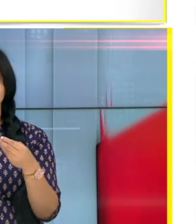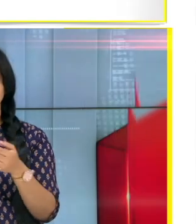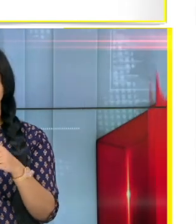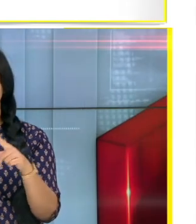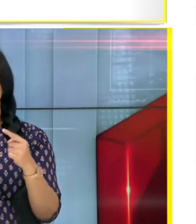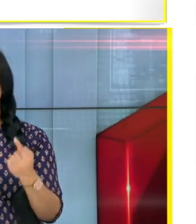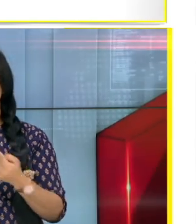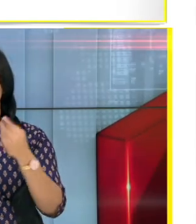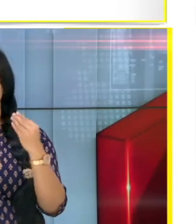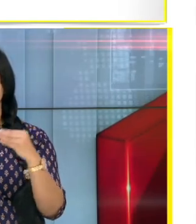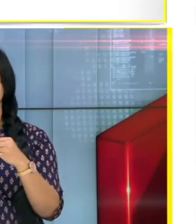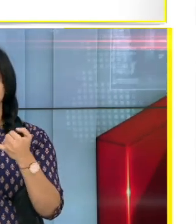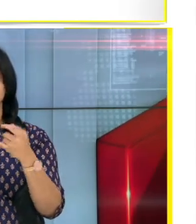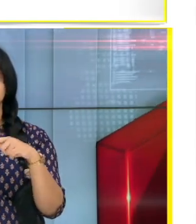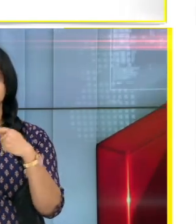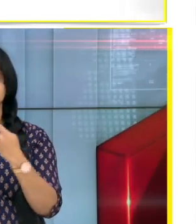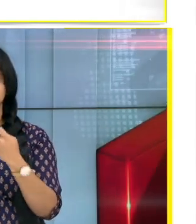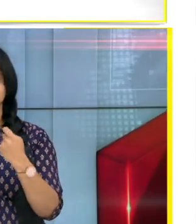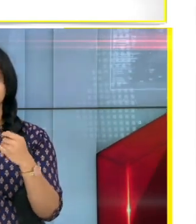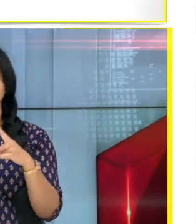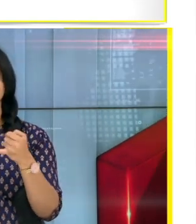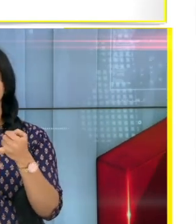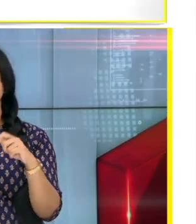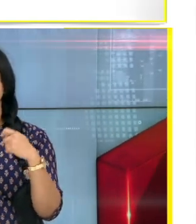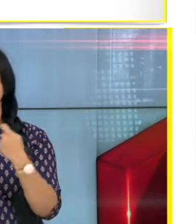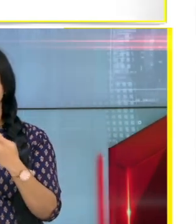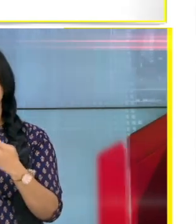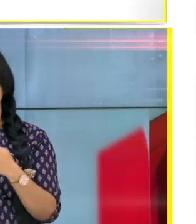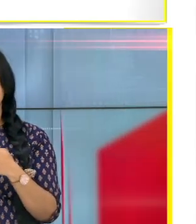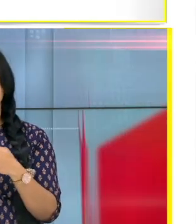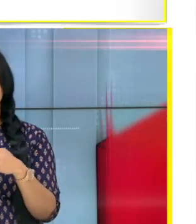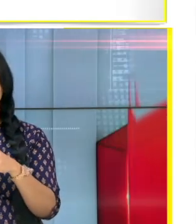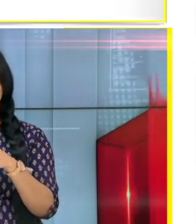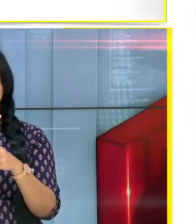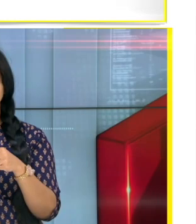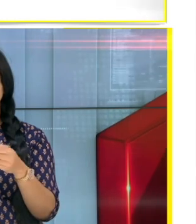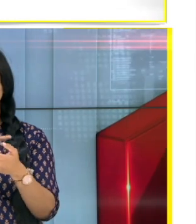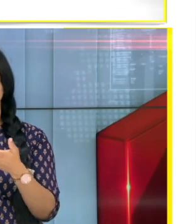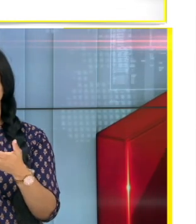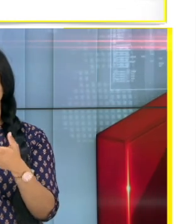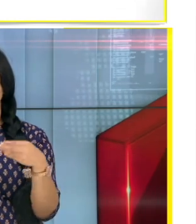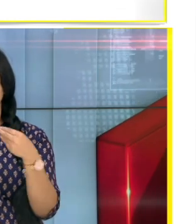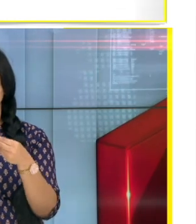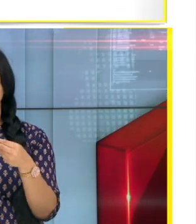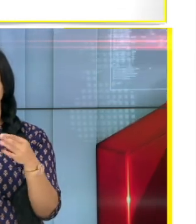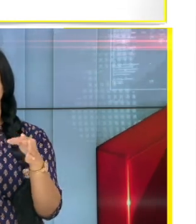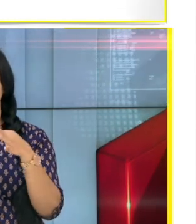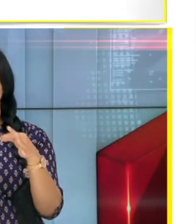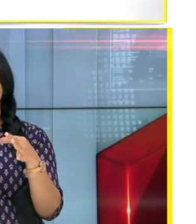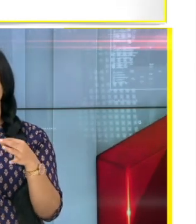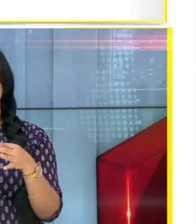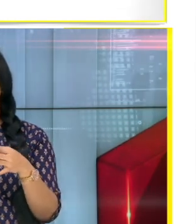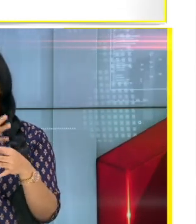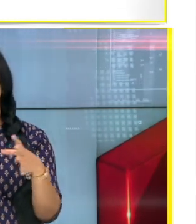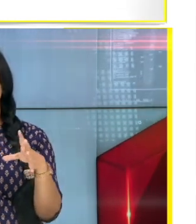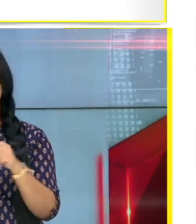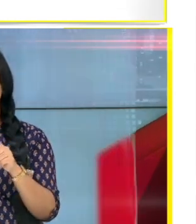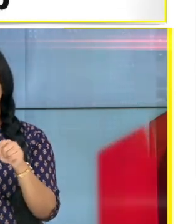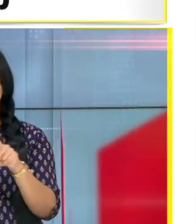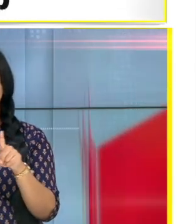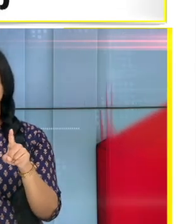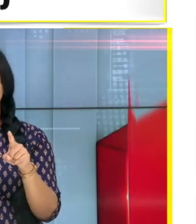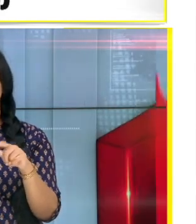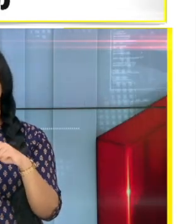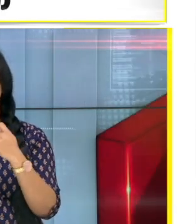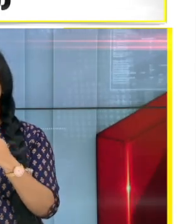ഉയരുന്നത്. സിൻഡിക്കേറ്റിന്റെ തീരുമാനത്തിൽ ഗവർണർ റദ്ദാക്കിയപ്പോൾ വിശദീകരണം തേടിയില്ല എന്നാണ് ഇടത് അംഗങ്ങൾ ഇപ്പോൾ ആരോപിക്കുന്നത്.